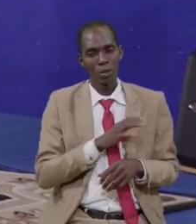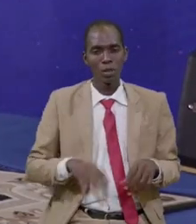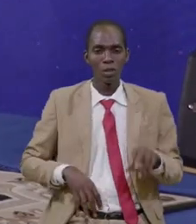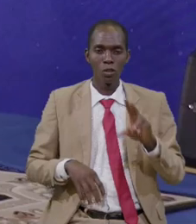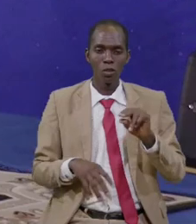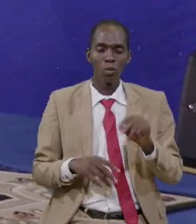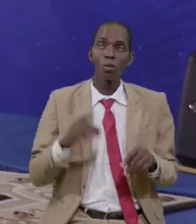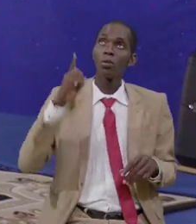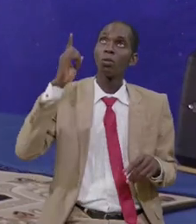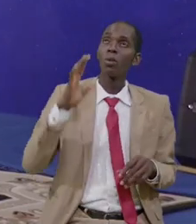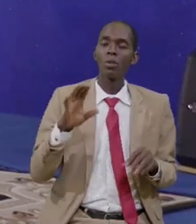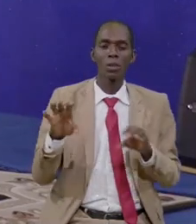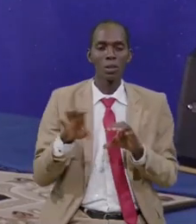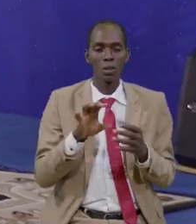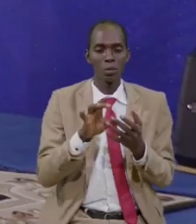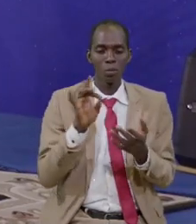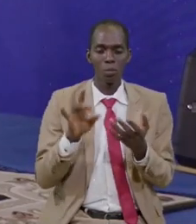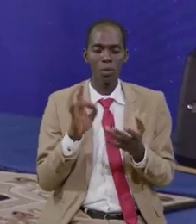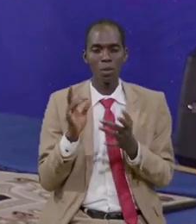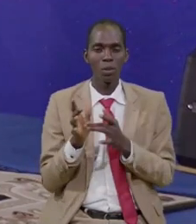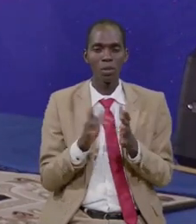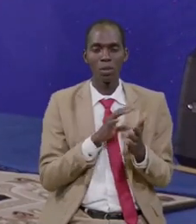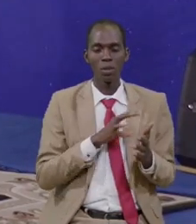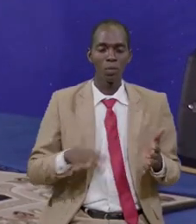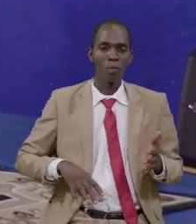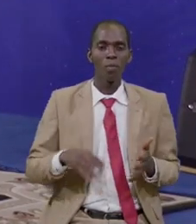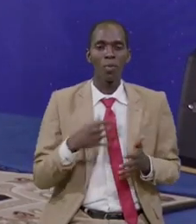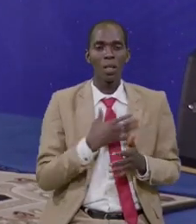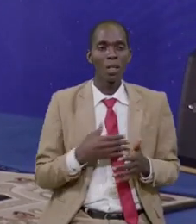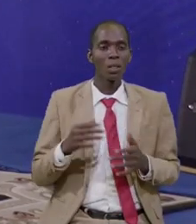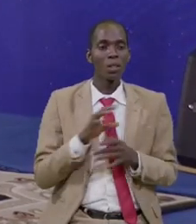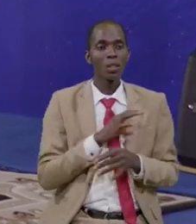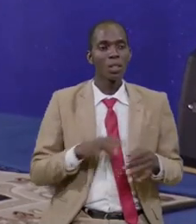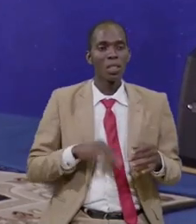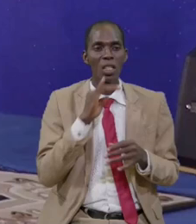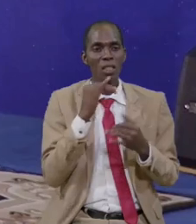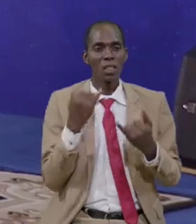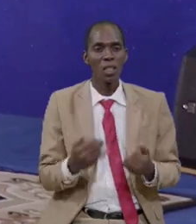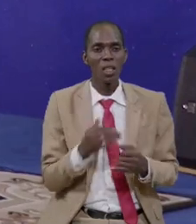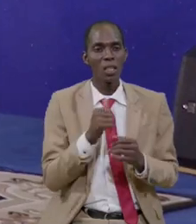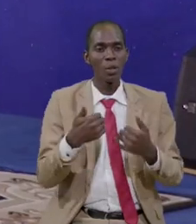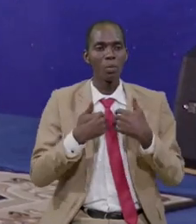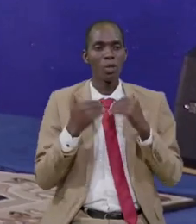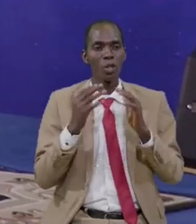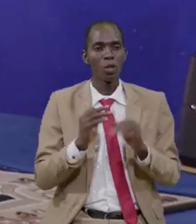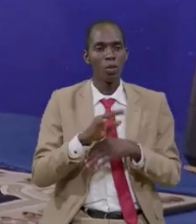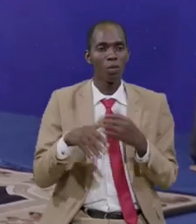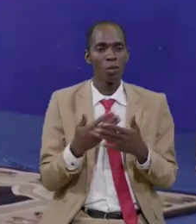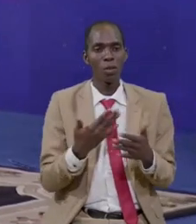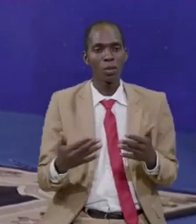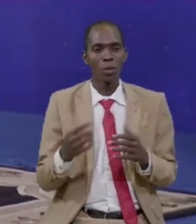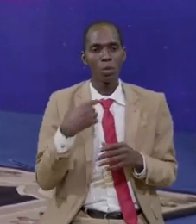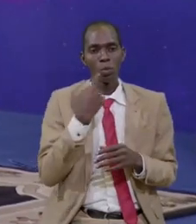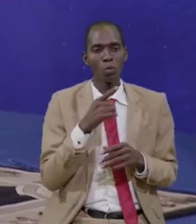héritier de toutes choses. par lequel a aussi créé le